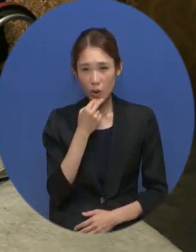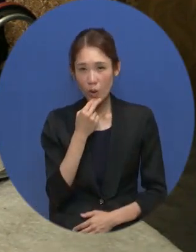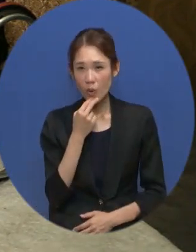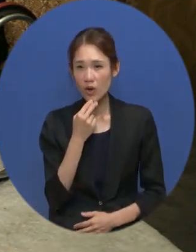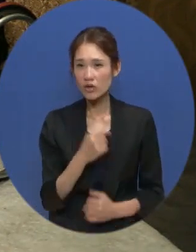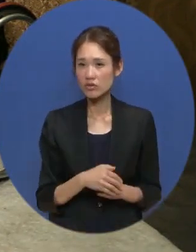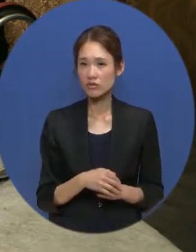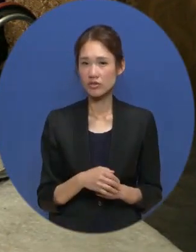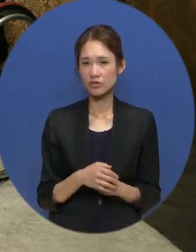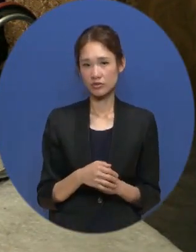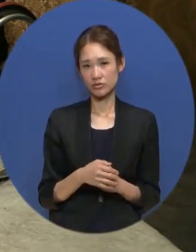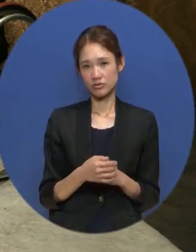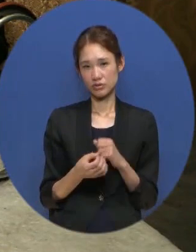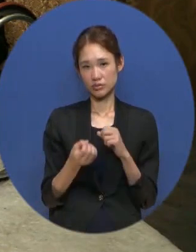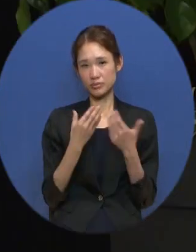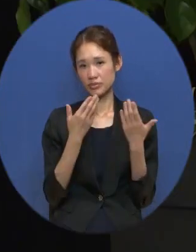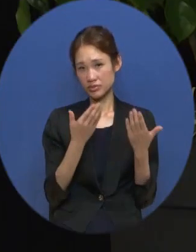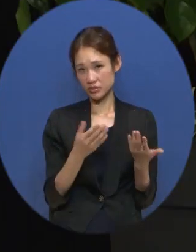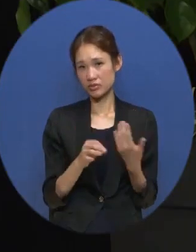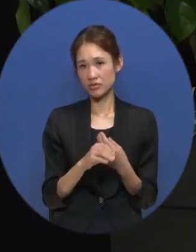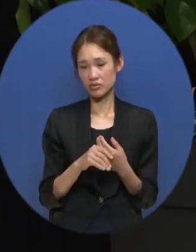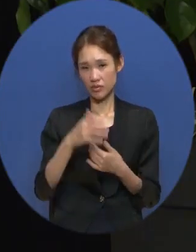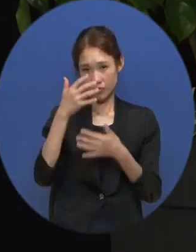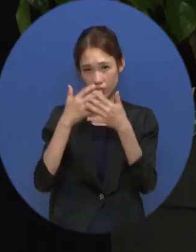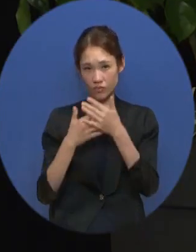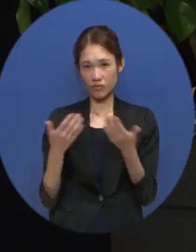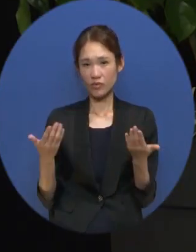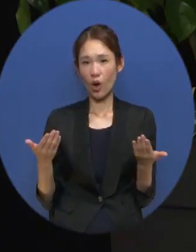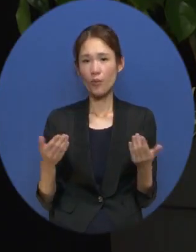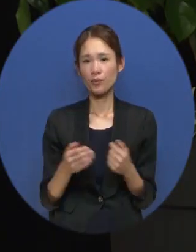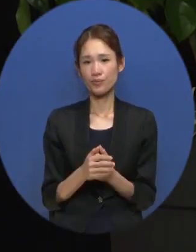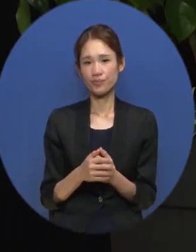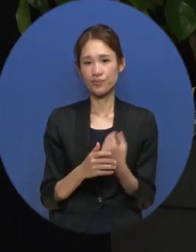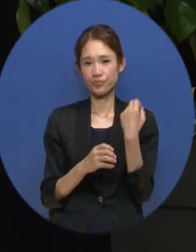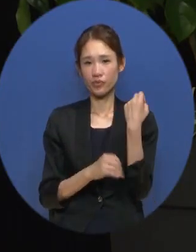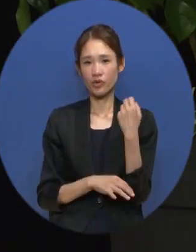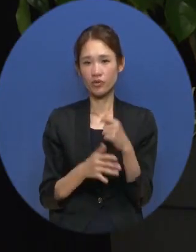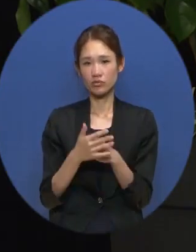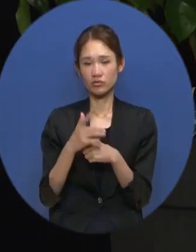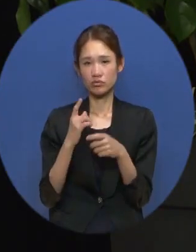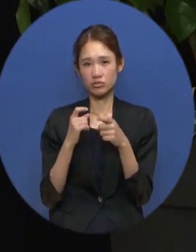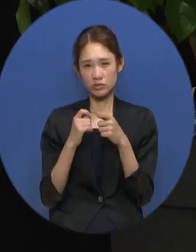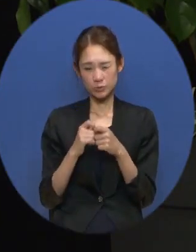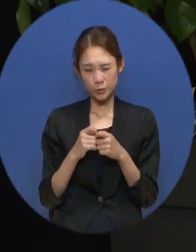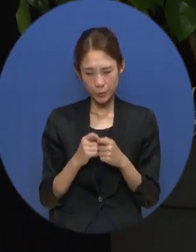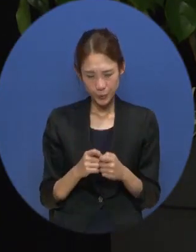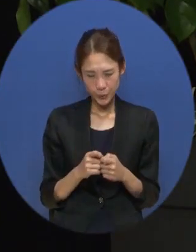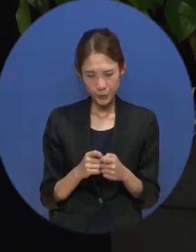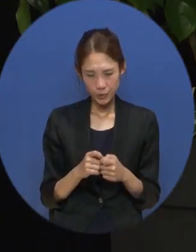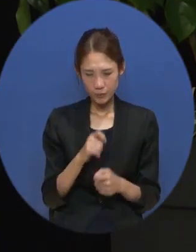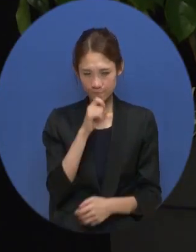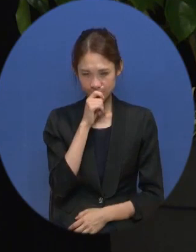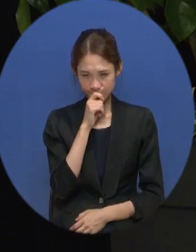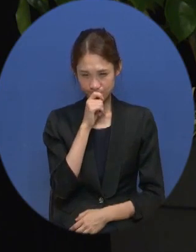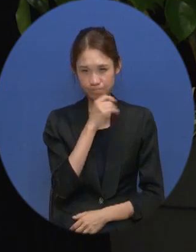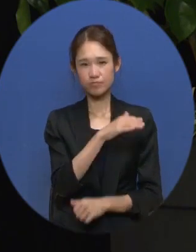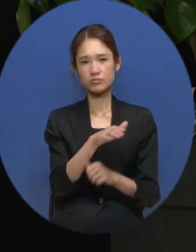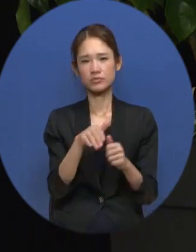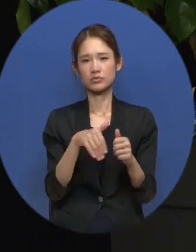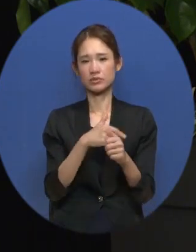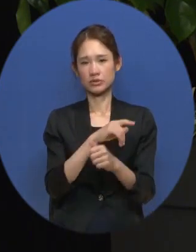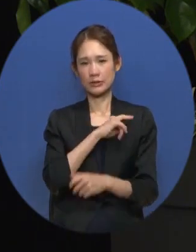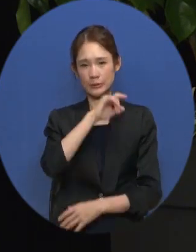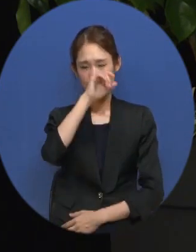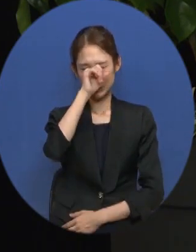제가 대답을 드리면요. 모니터링 업무가요. 기본적으로 꼼꼼하고 차분하면 굉장히